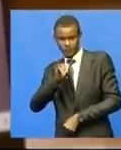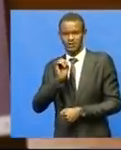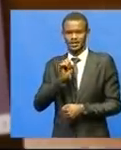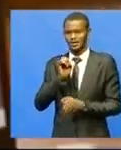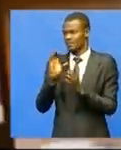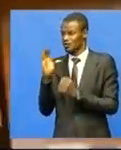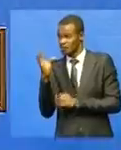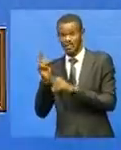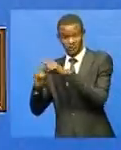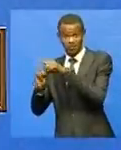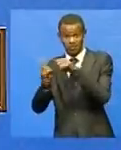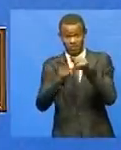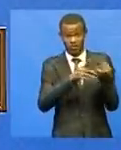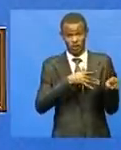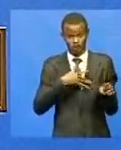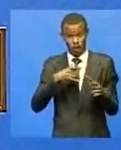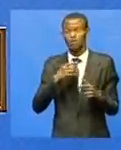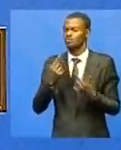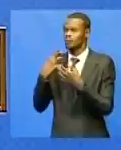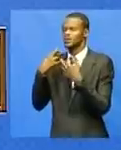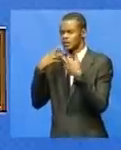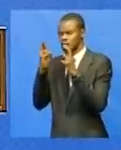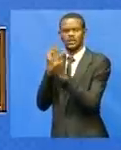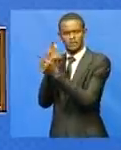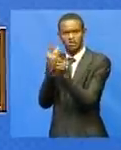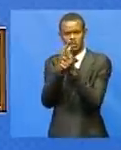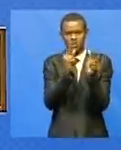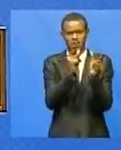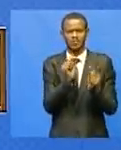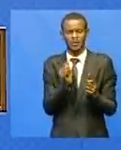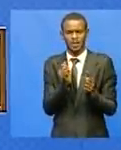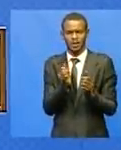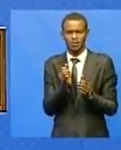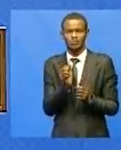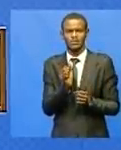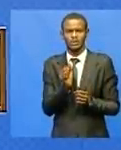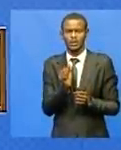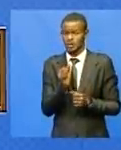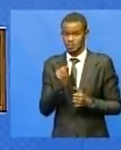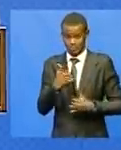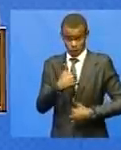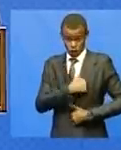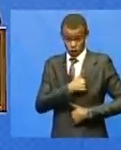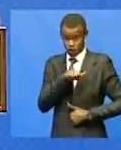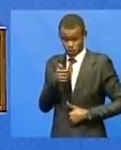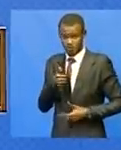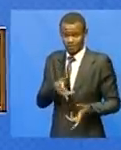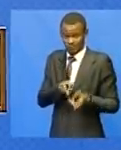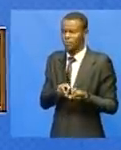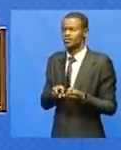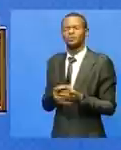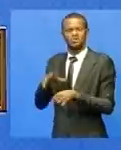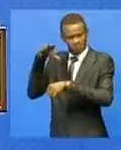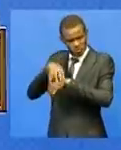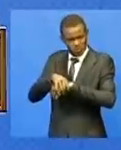et Dera. 3 chefferies conquises et un grand bandit à main armée a été arrêté. Les villages Nyakunde,